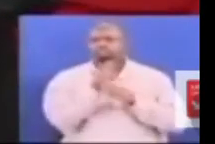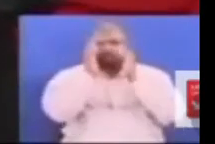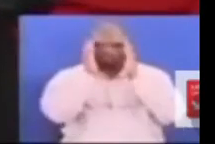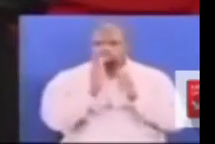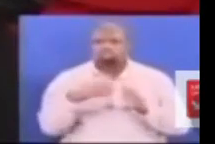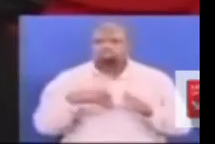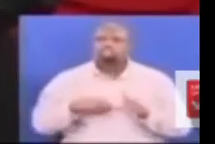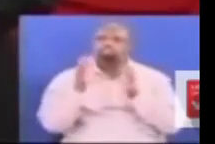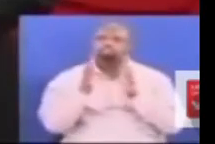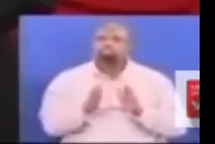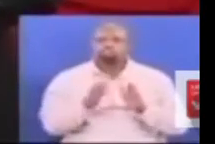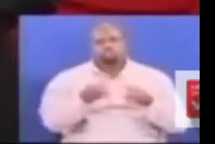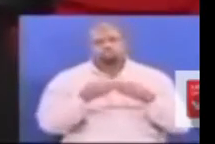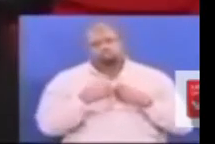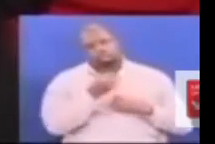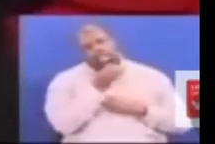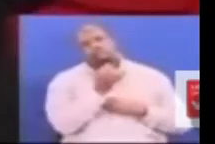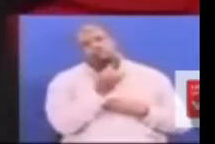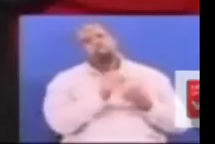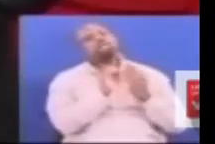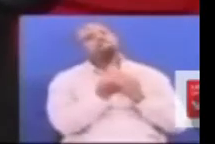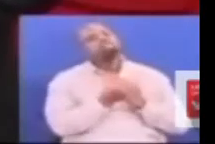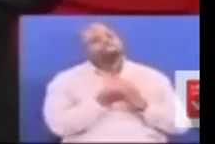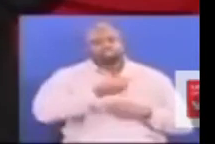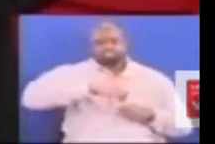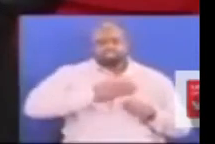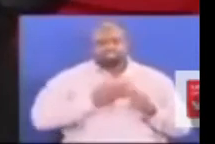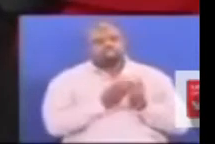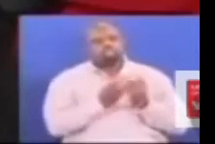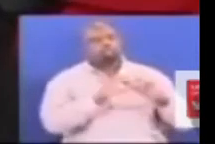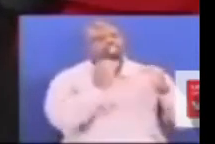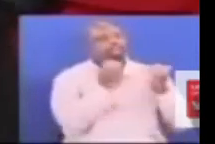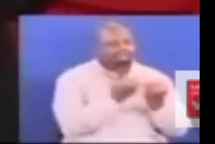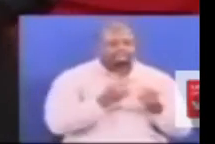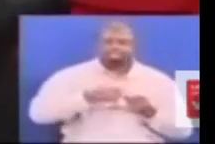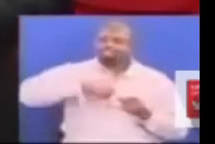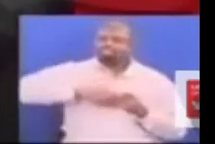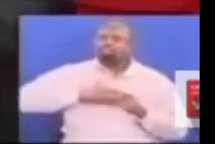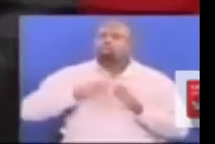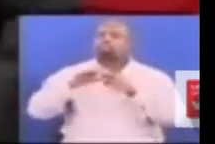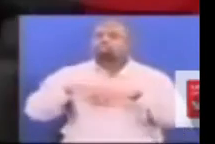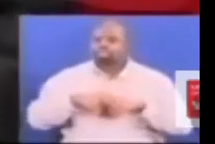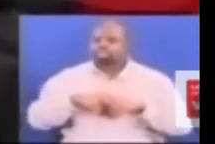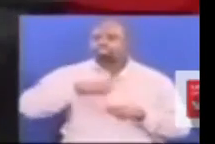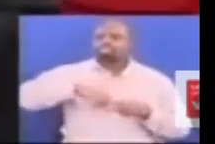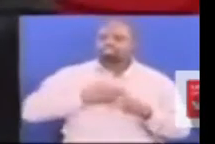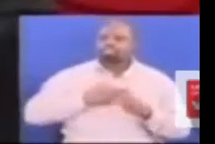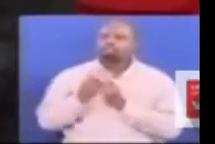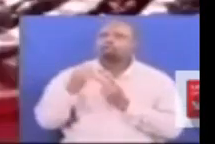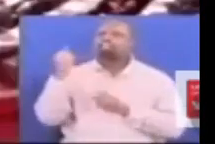Mkuu, unatupa kauli gani sisi kama chama, sisi kama wabunge na sisi kama taifa?